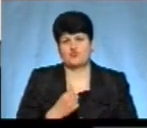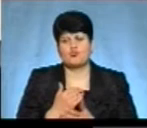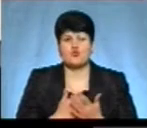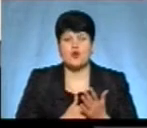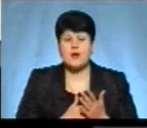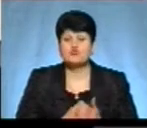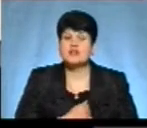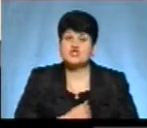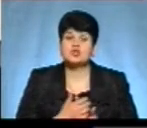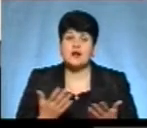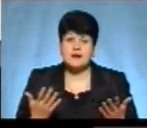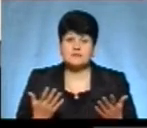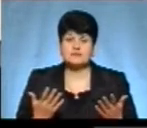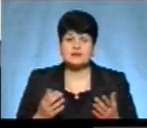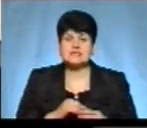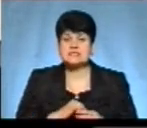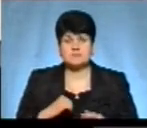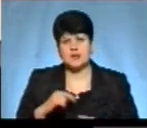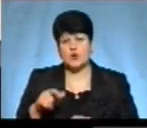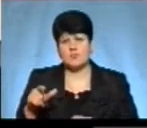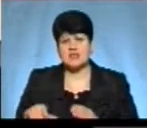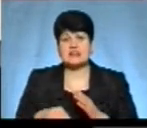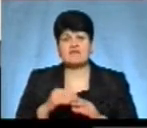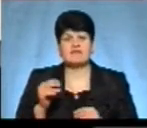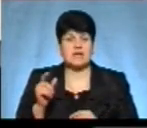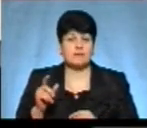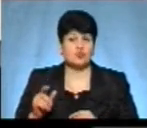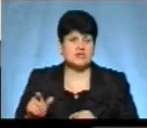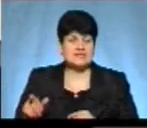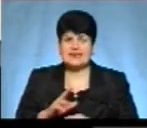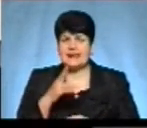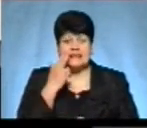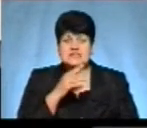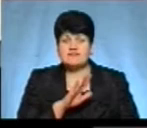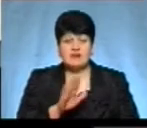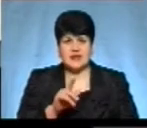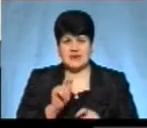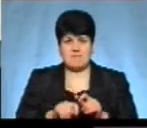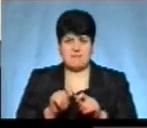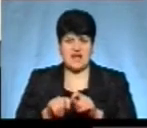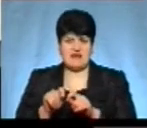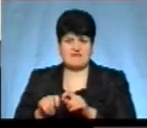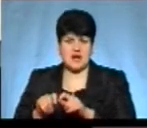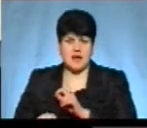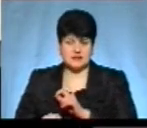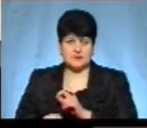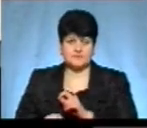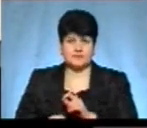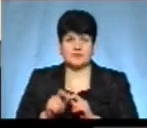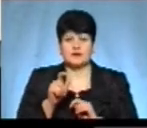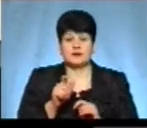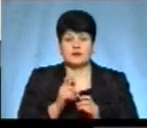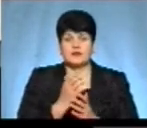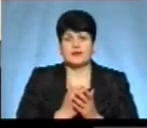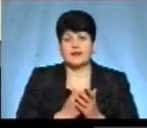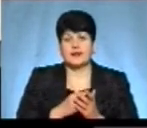жаль, знову ж таки, самі громадяни, самі виборці ще не звикли перевіряти, скажімо так, кандидатів